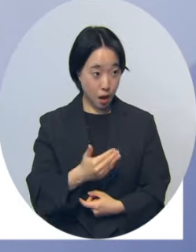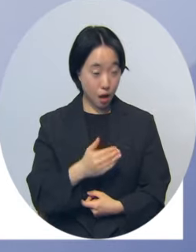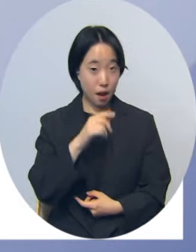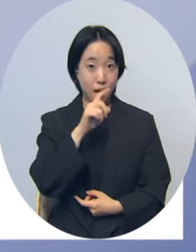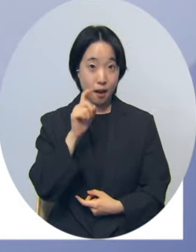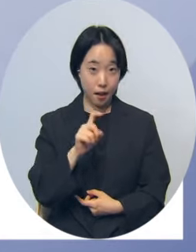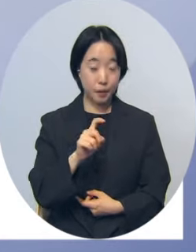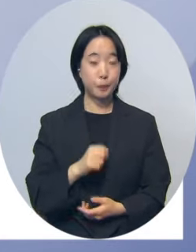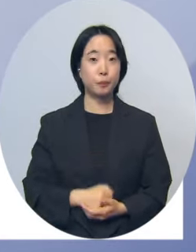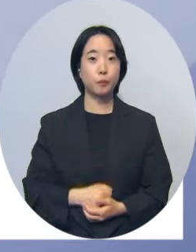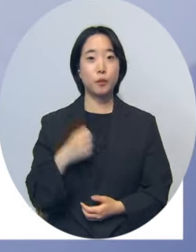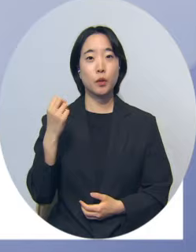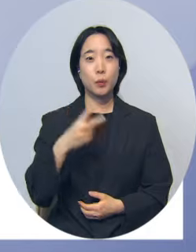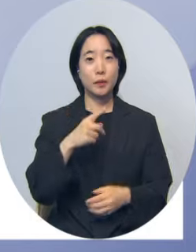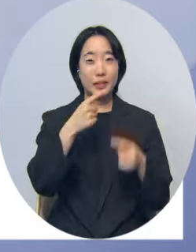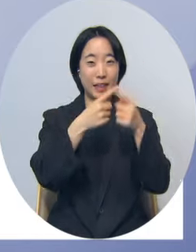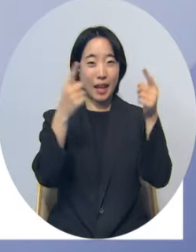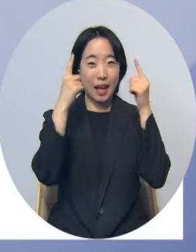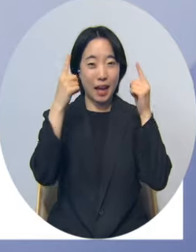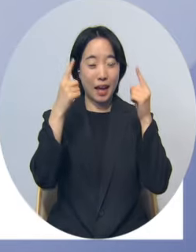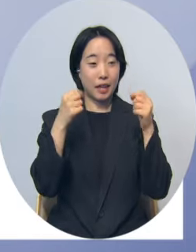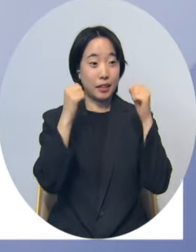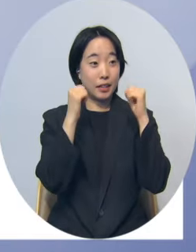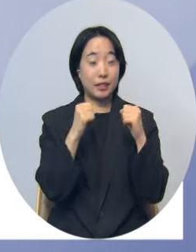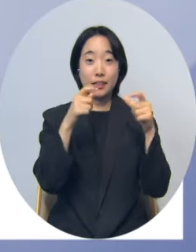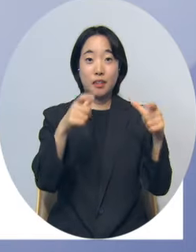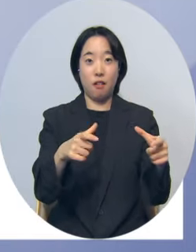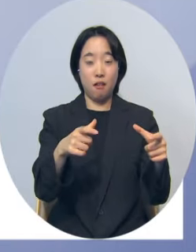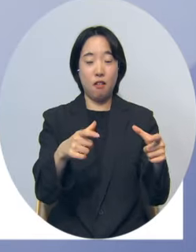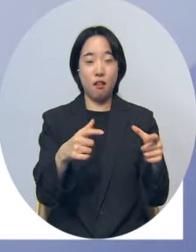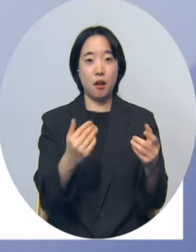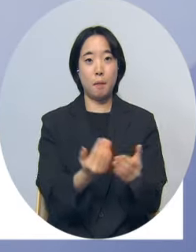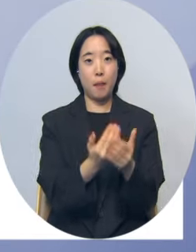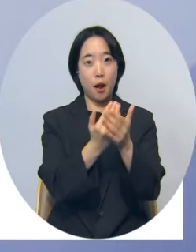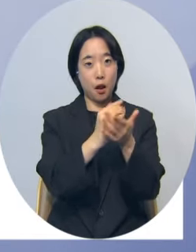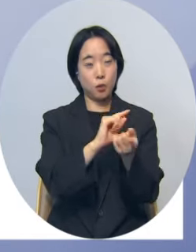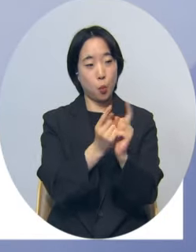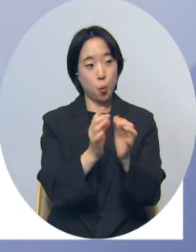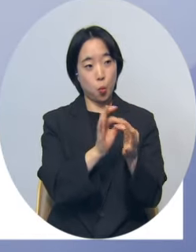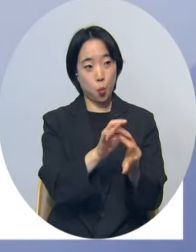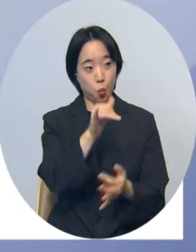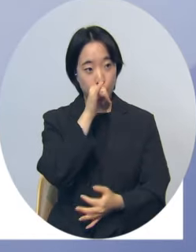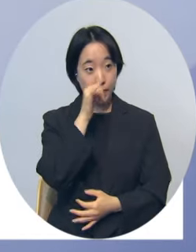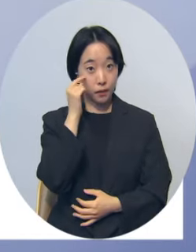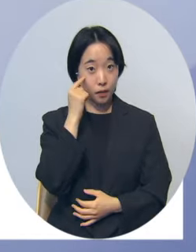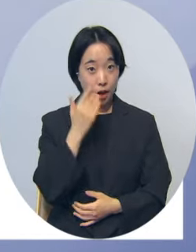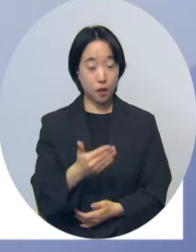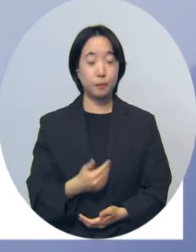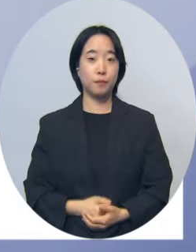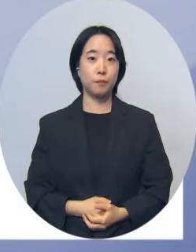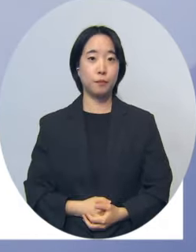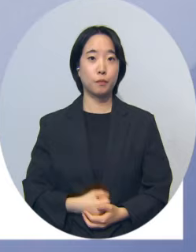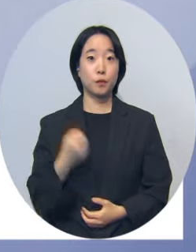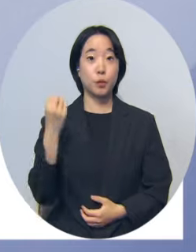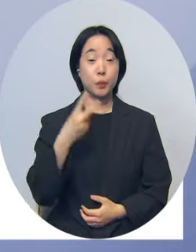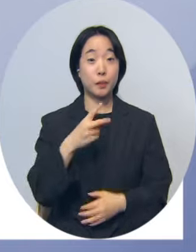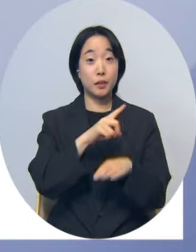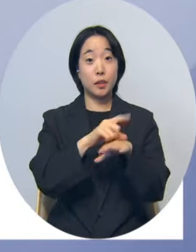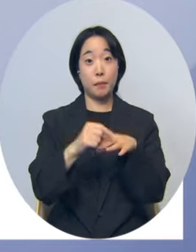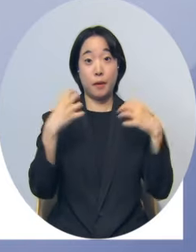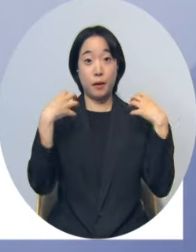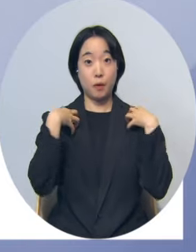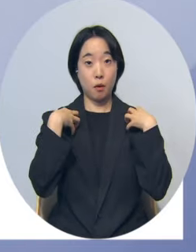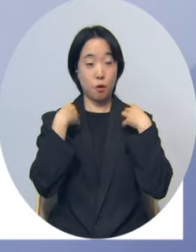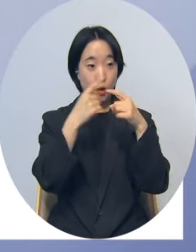대학과 지역의 발전 전략이 긴밀하게 연결되었는지, 지자체가 대학의 혁신